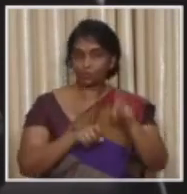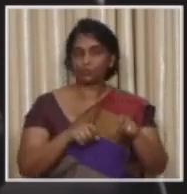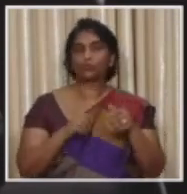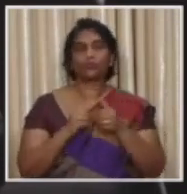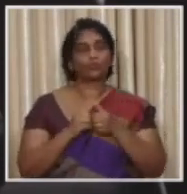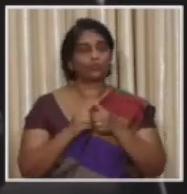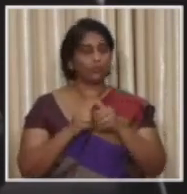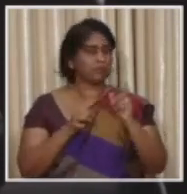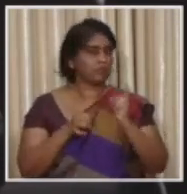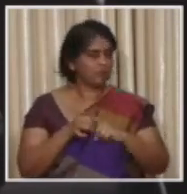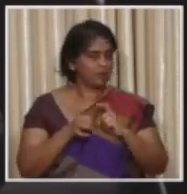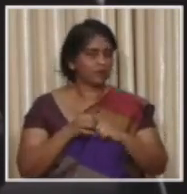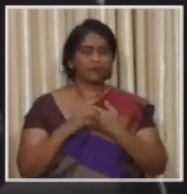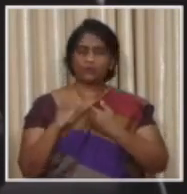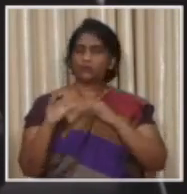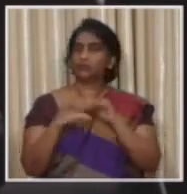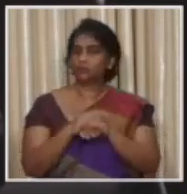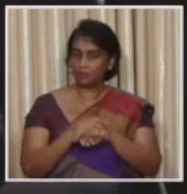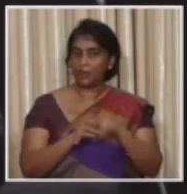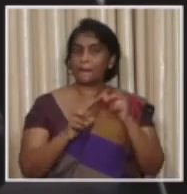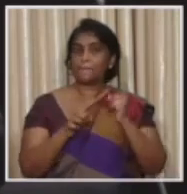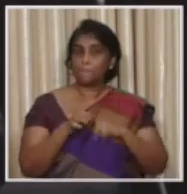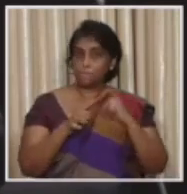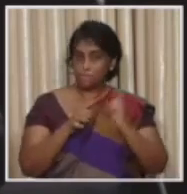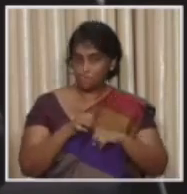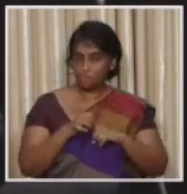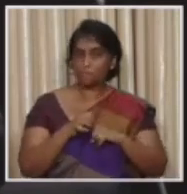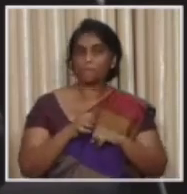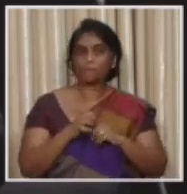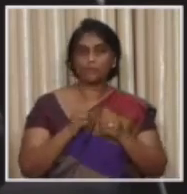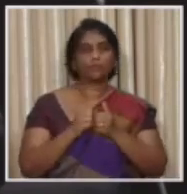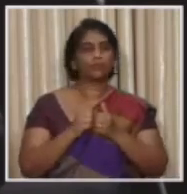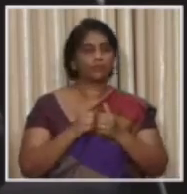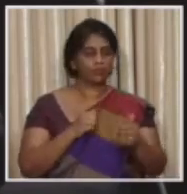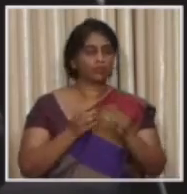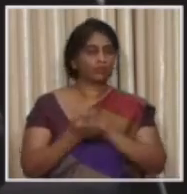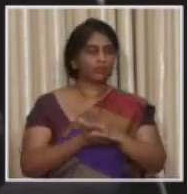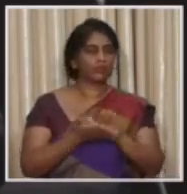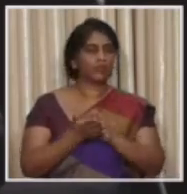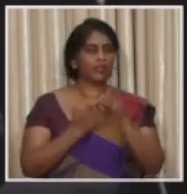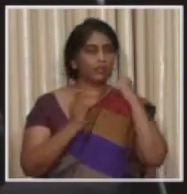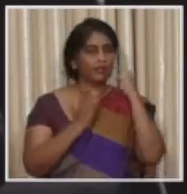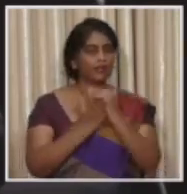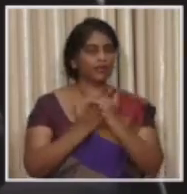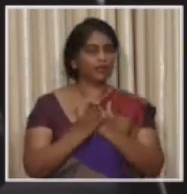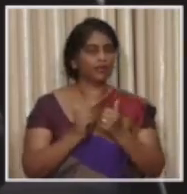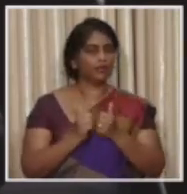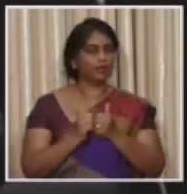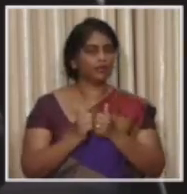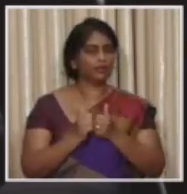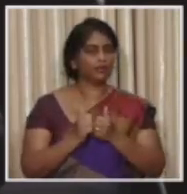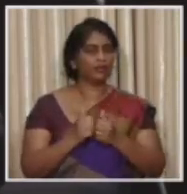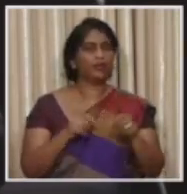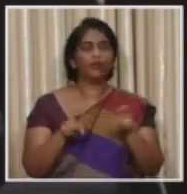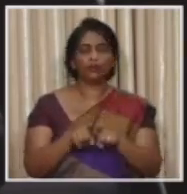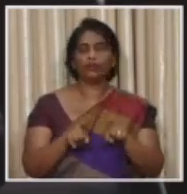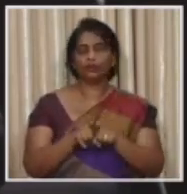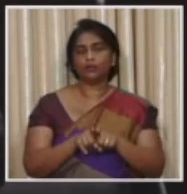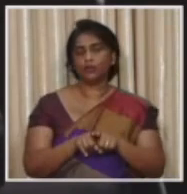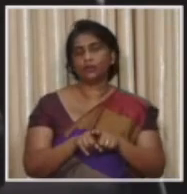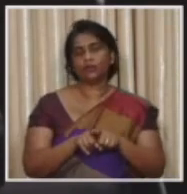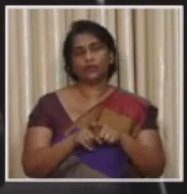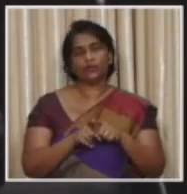ප්‍රශ්නයක්ම නියෝජනය කරමින් මේ ප්‍රශ්නවලට පිළිතුරු සපයන්න අවශ්‍ය කරන වැඩපිළිවෙල මේ රටේ සකස් වෙලා තියෙන කාලයක්